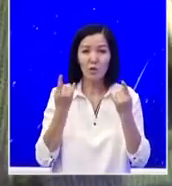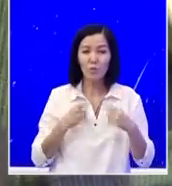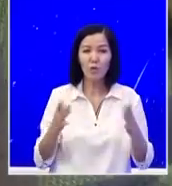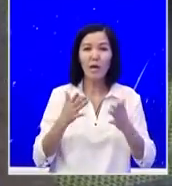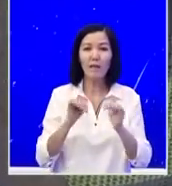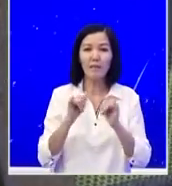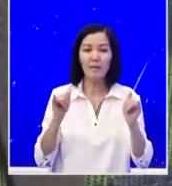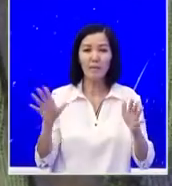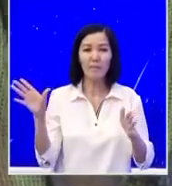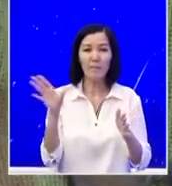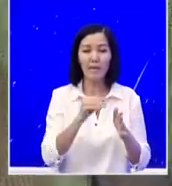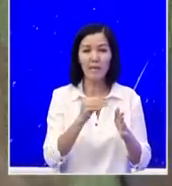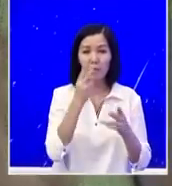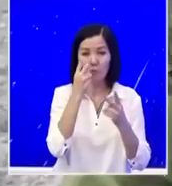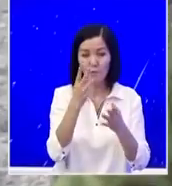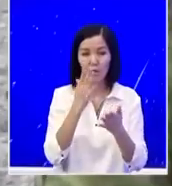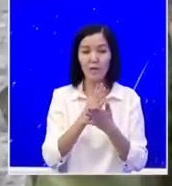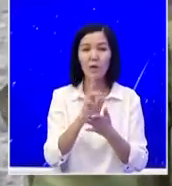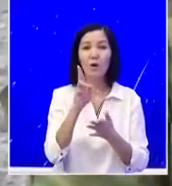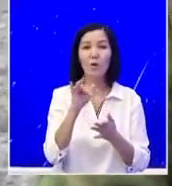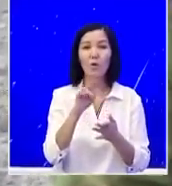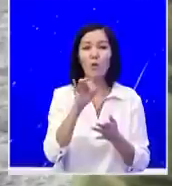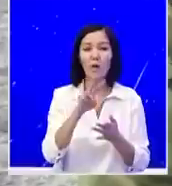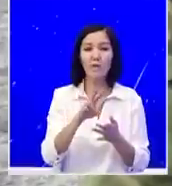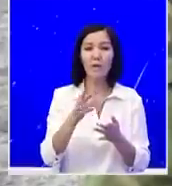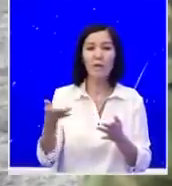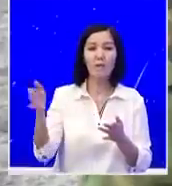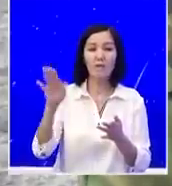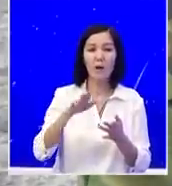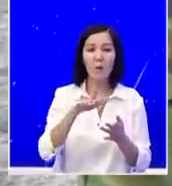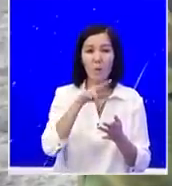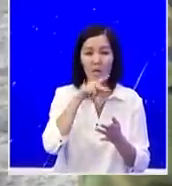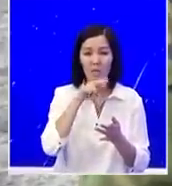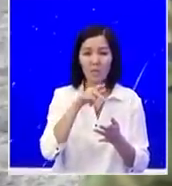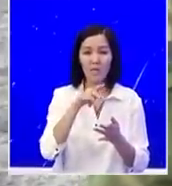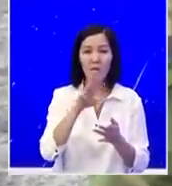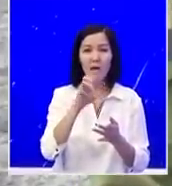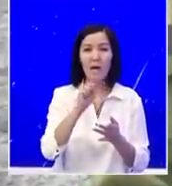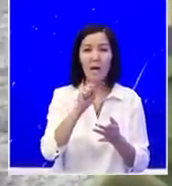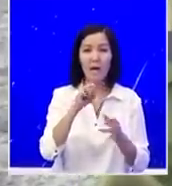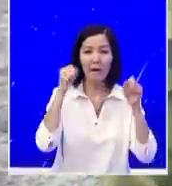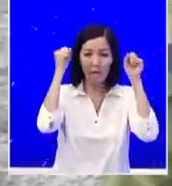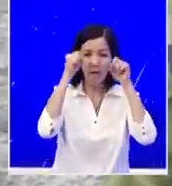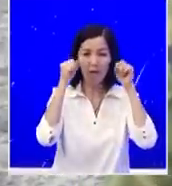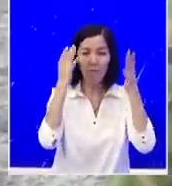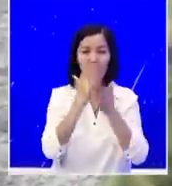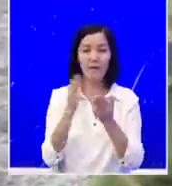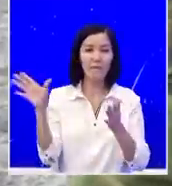етті, соны көреді. Қарақұйрықтар мүлі құлан, тәуешке арқар бар бізде мекен етеді. Олар да жаппай төлдеп жатыр